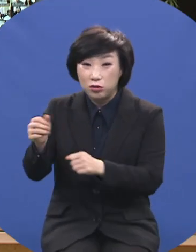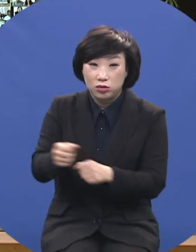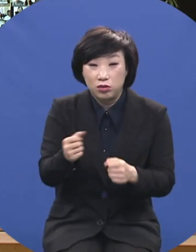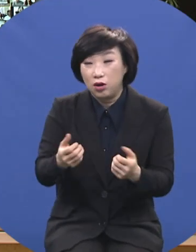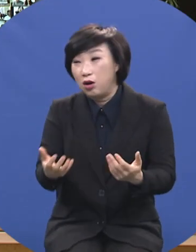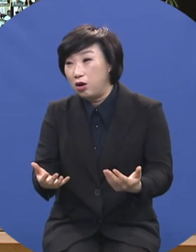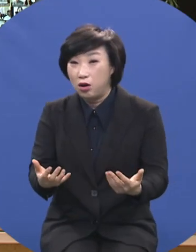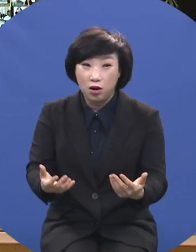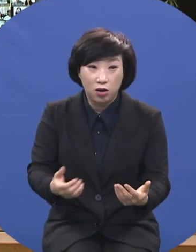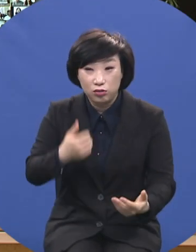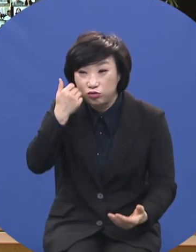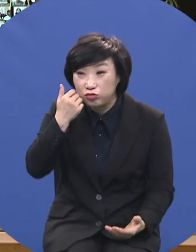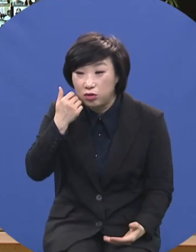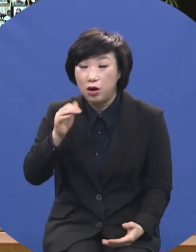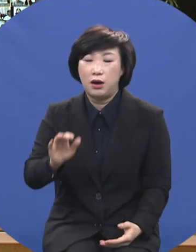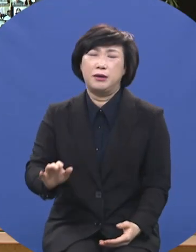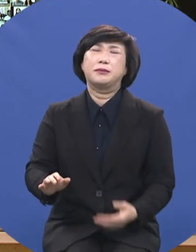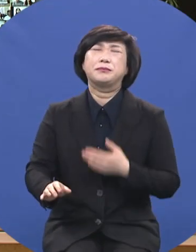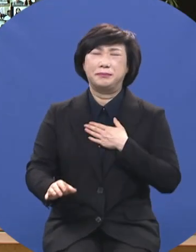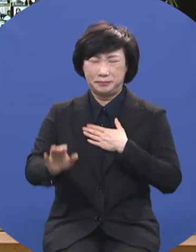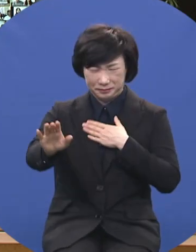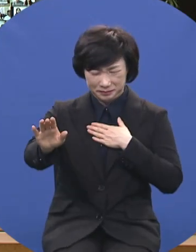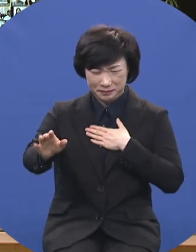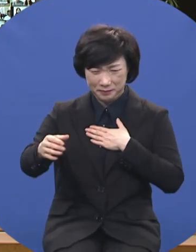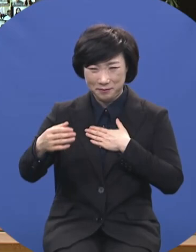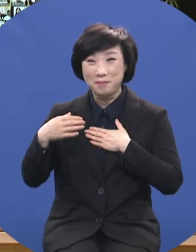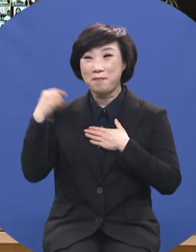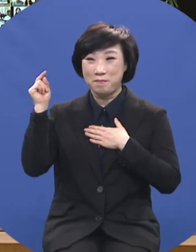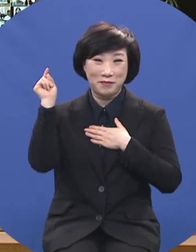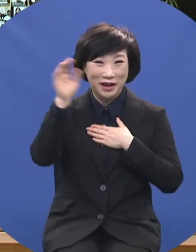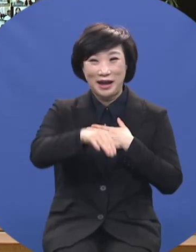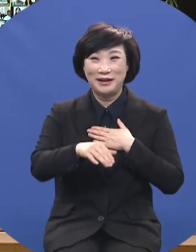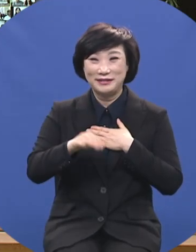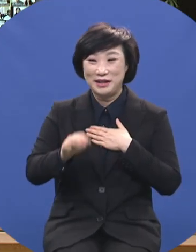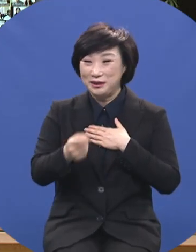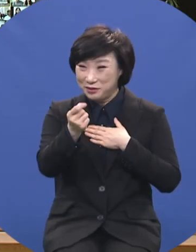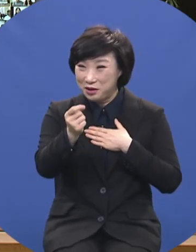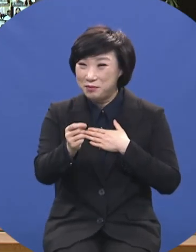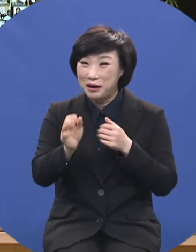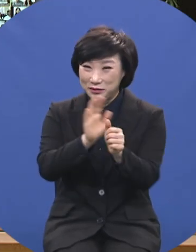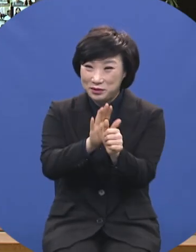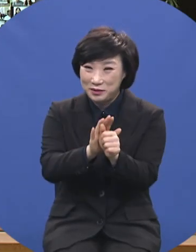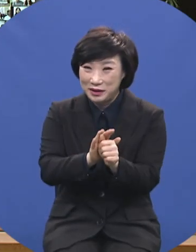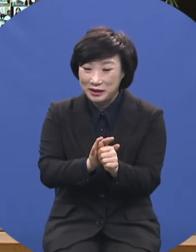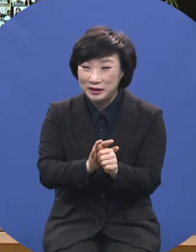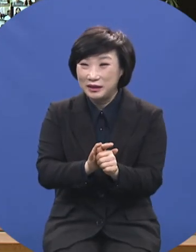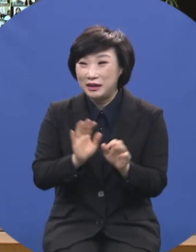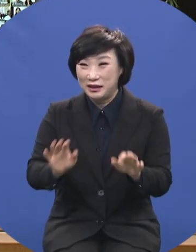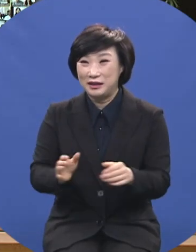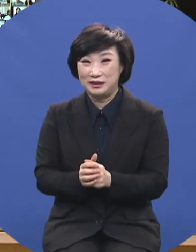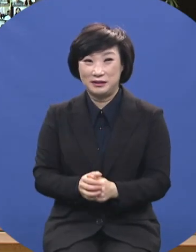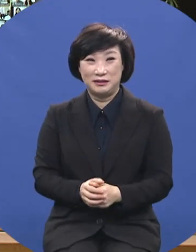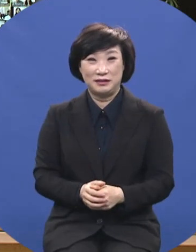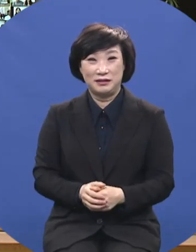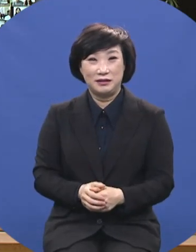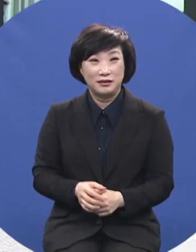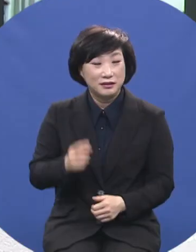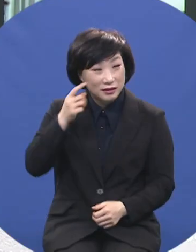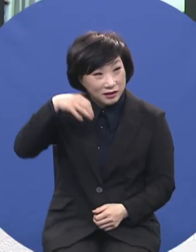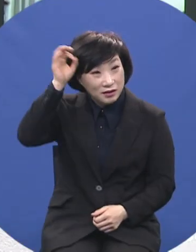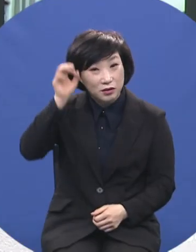교회를 누가 눈을 치나 내가라도 가서 조금이라도 좀 그들해야 되겠다.